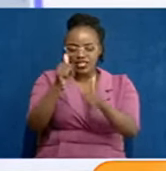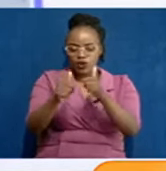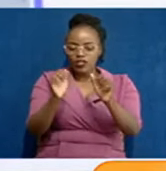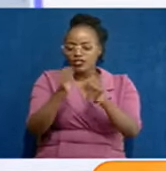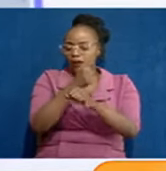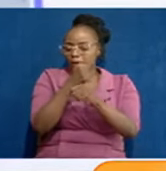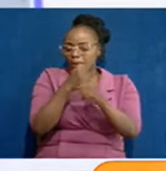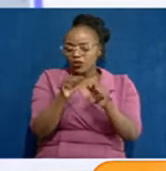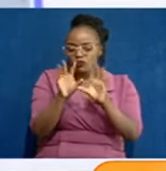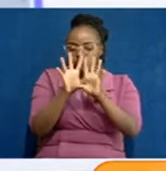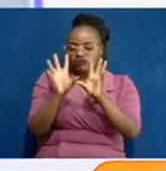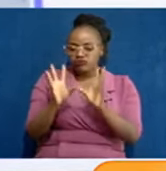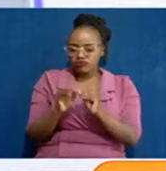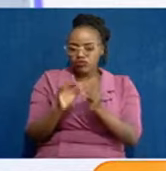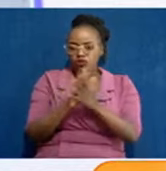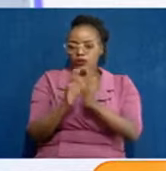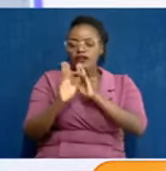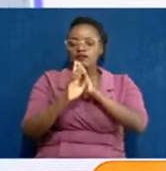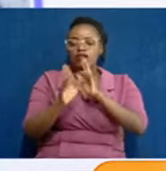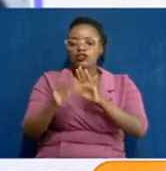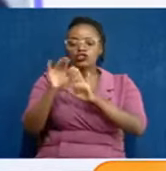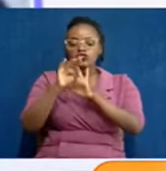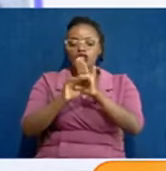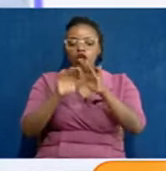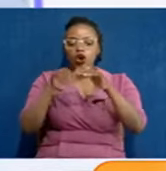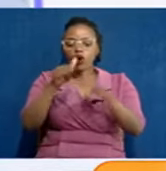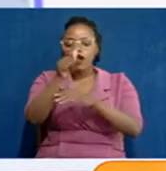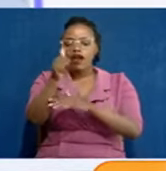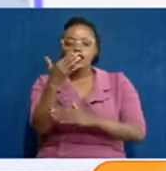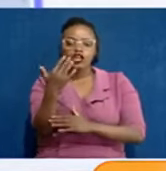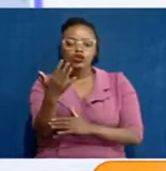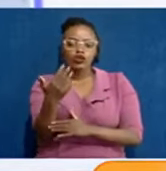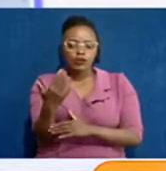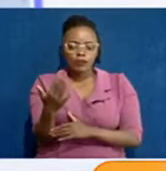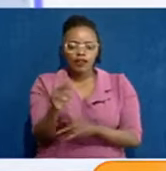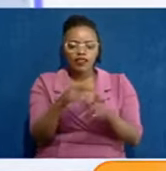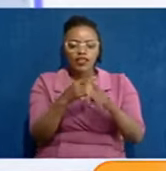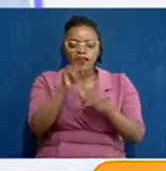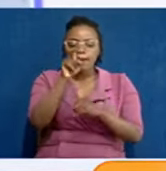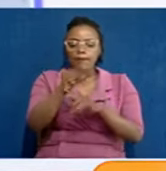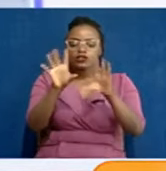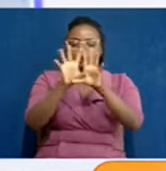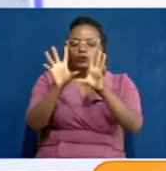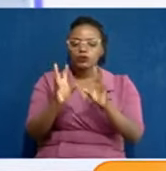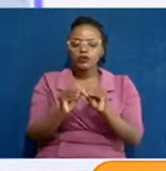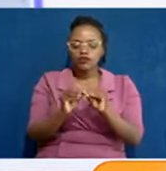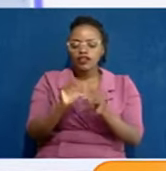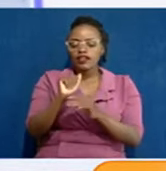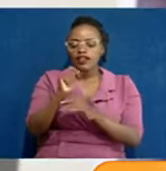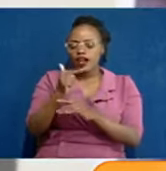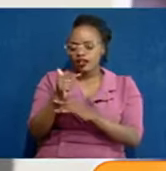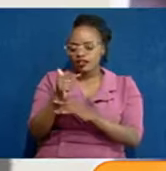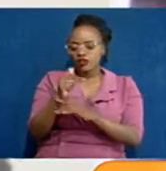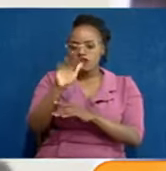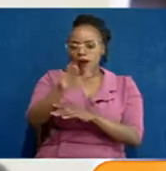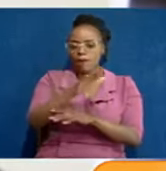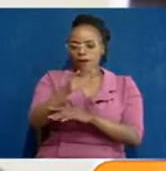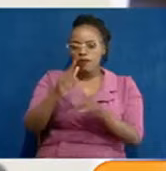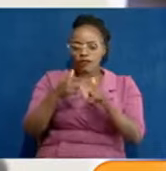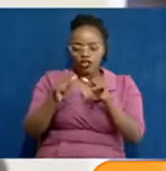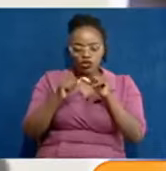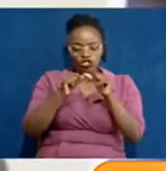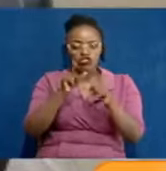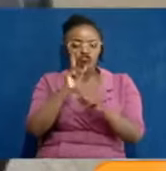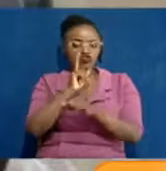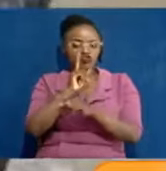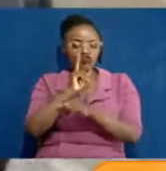cannot culminate in reports, statements or other documents. It must culminate in an act of parliament. Vikao vinaendelea